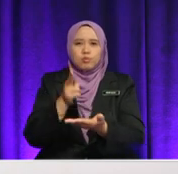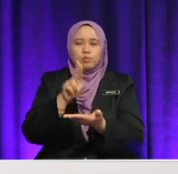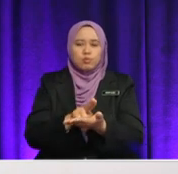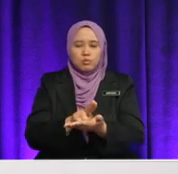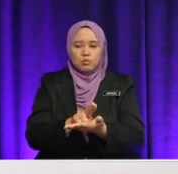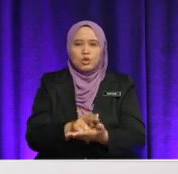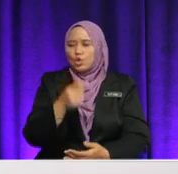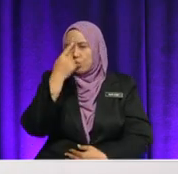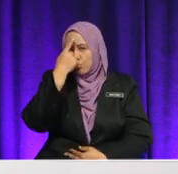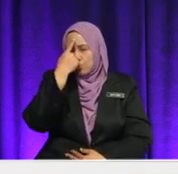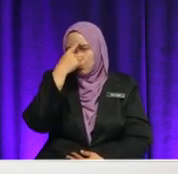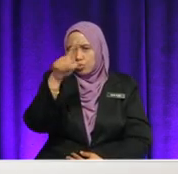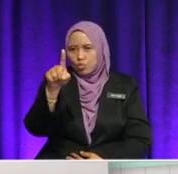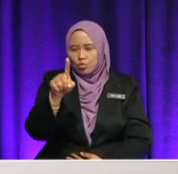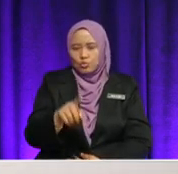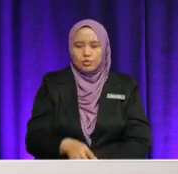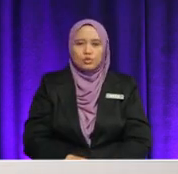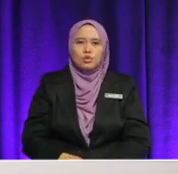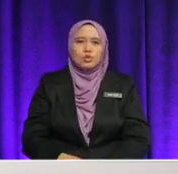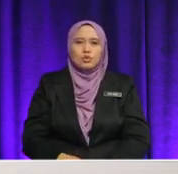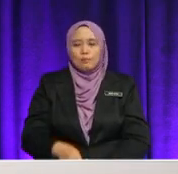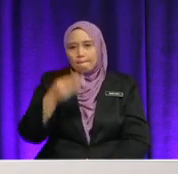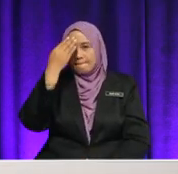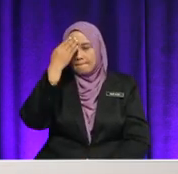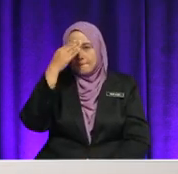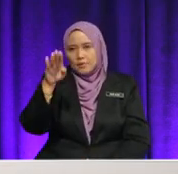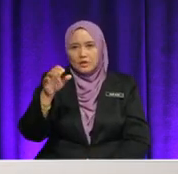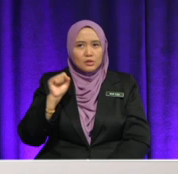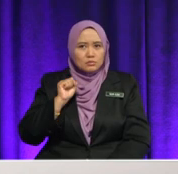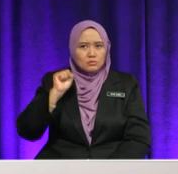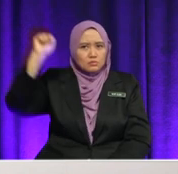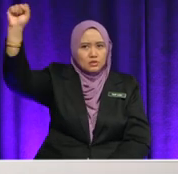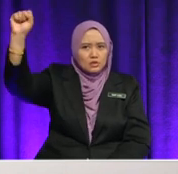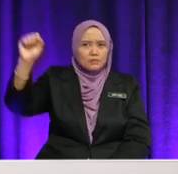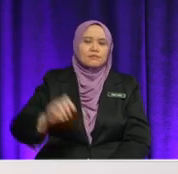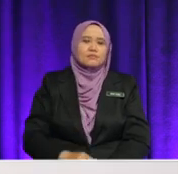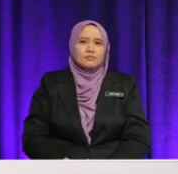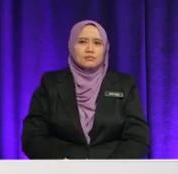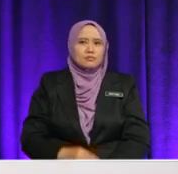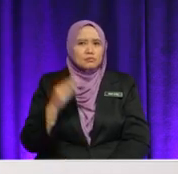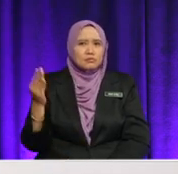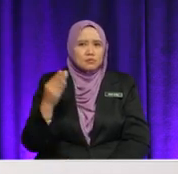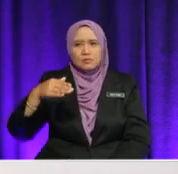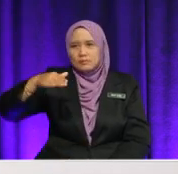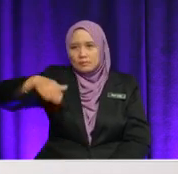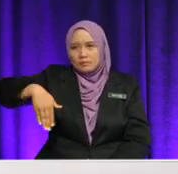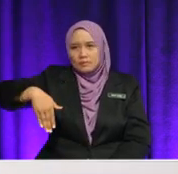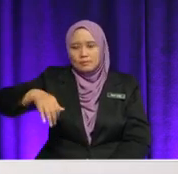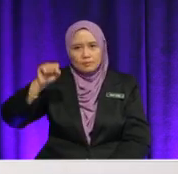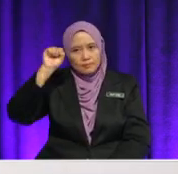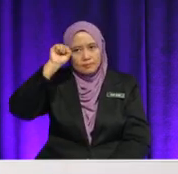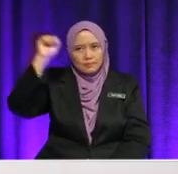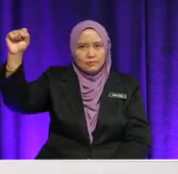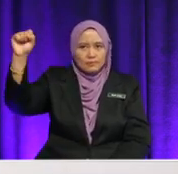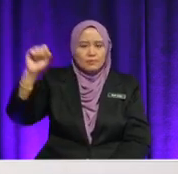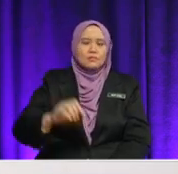maksudnya sebelum kemerdekaan kita yang kedua Bagaimana prosesnya umum